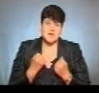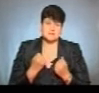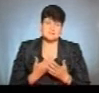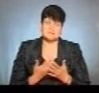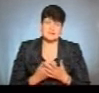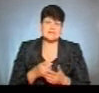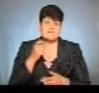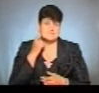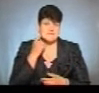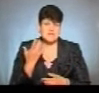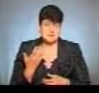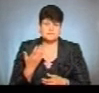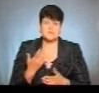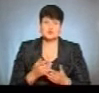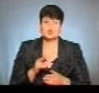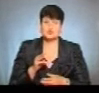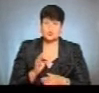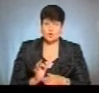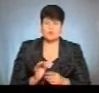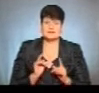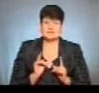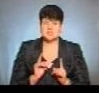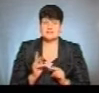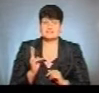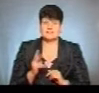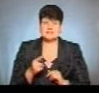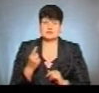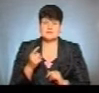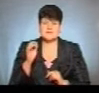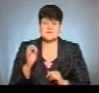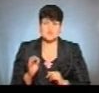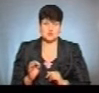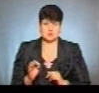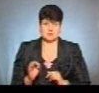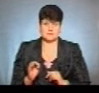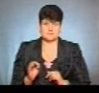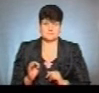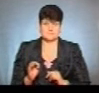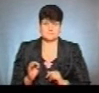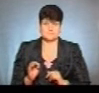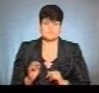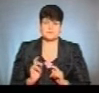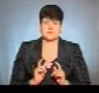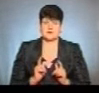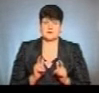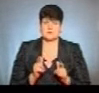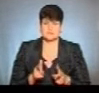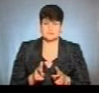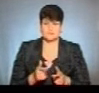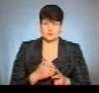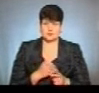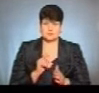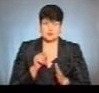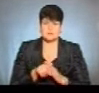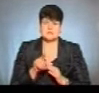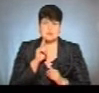критерієм віковим, то лише 21% іде до парламенту